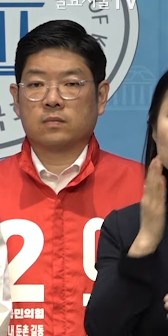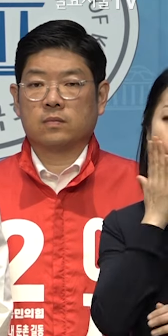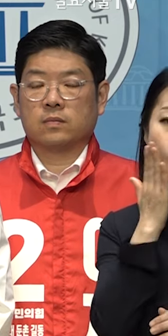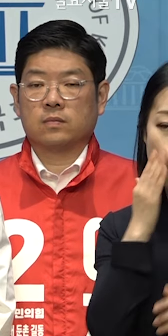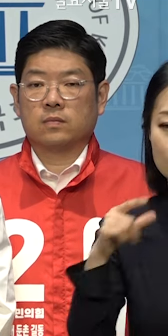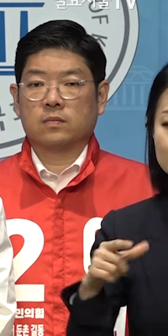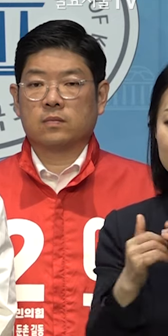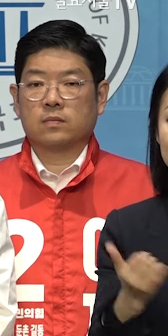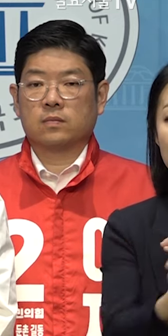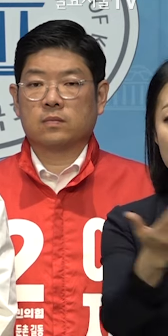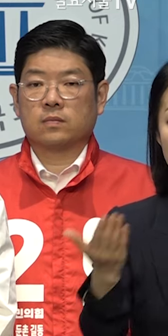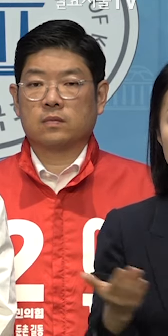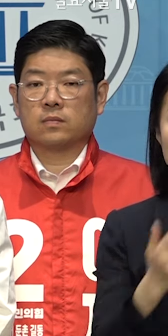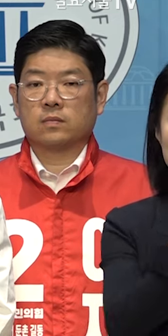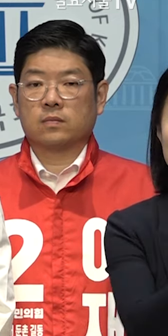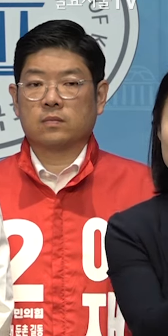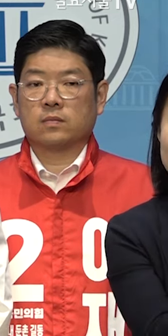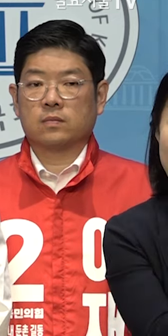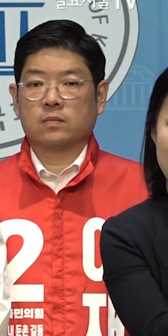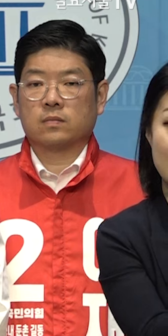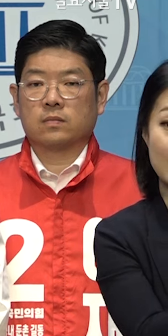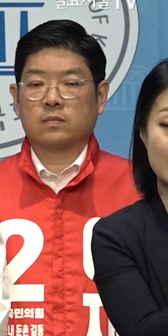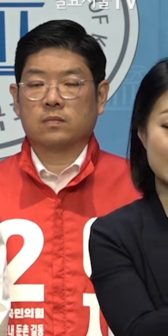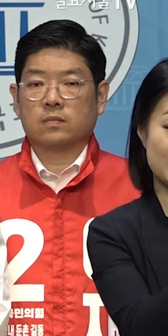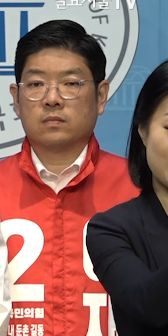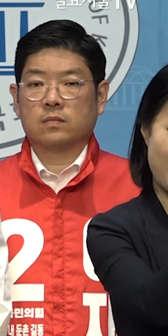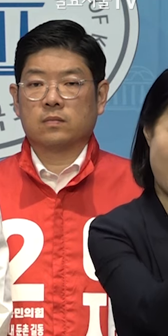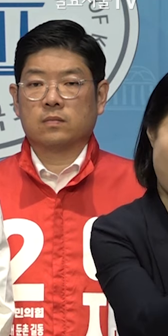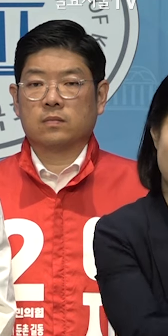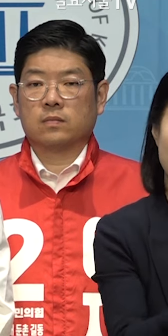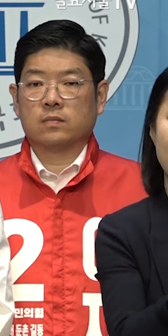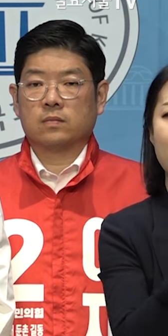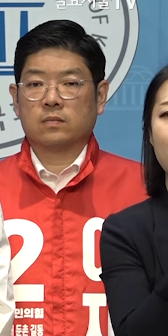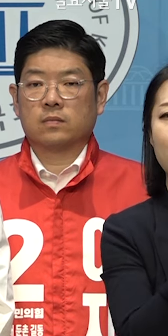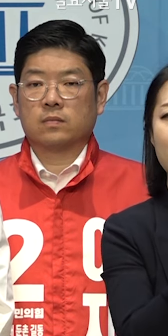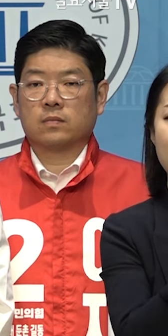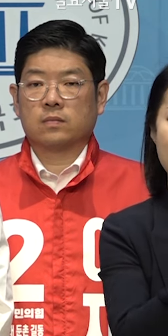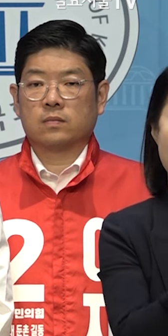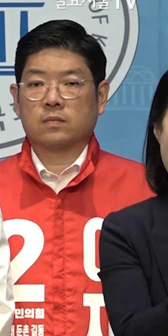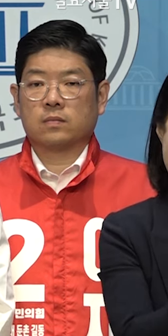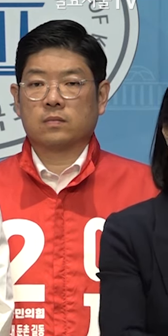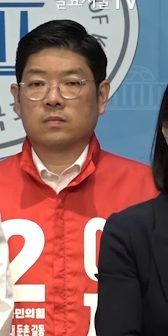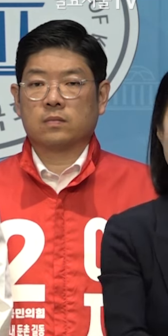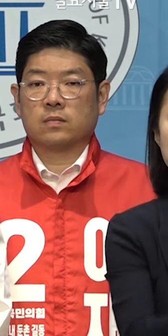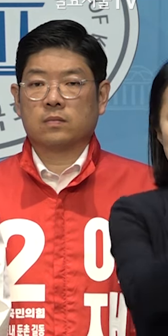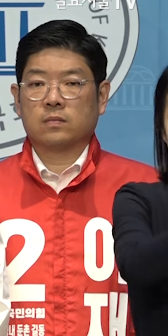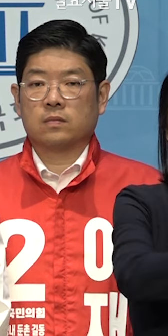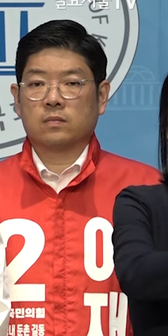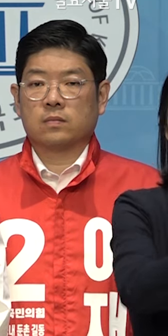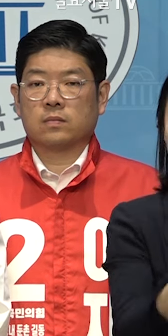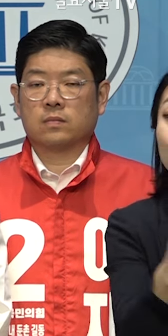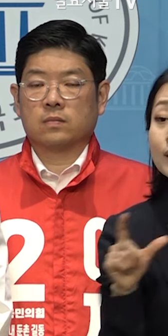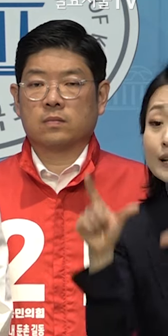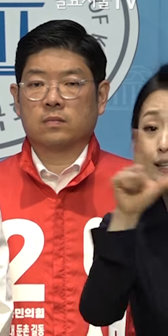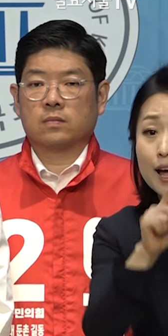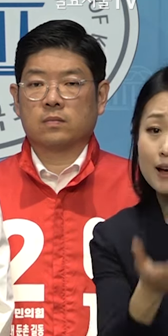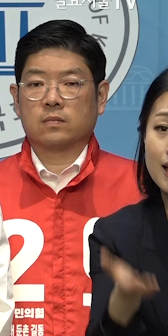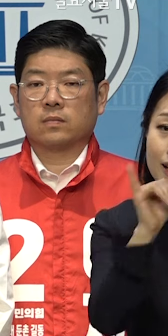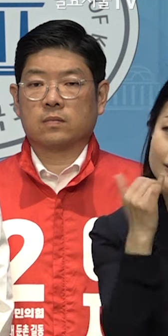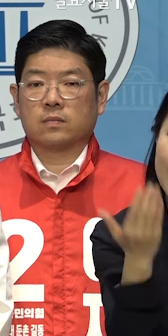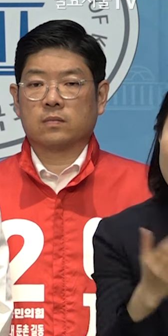지금까지 민주당 정치인들이 수년 독주하는 동안 여러분의 삶은 마나 나아지셨습니까